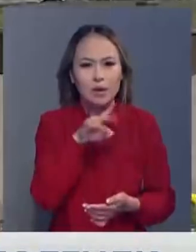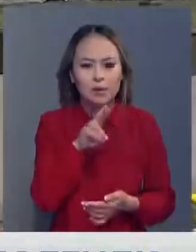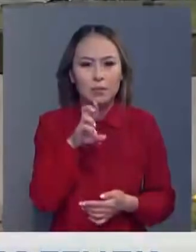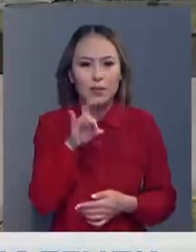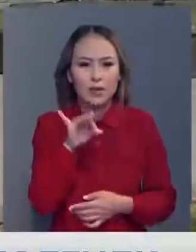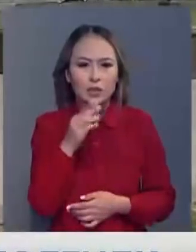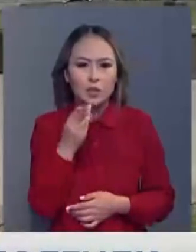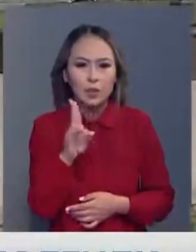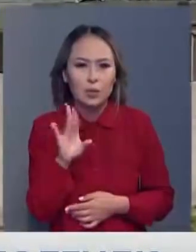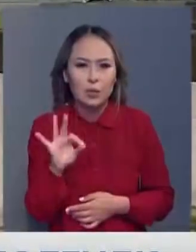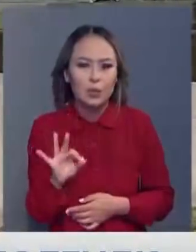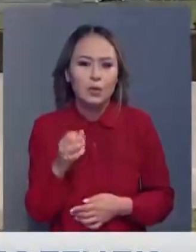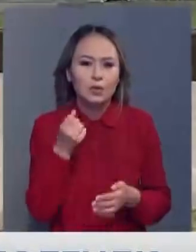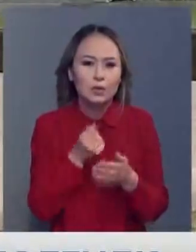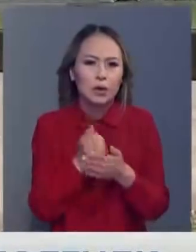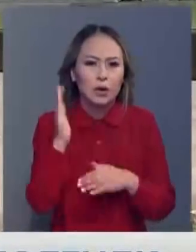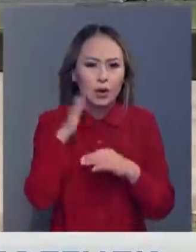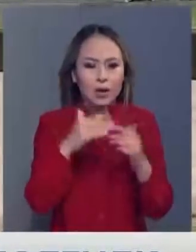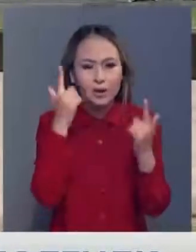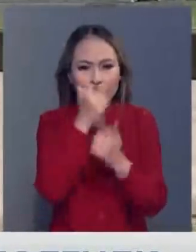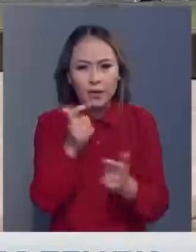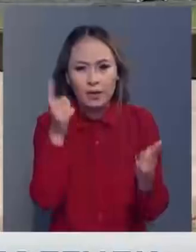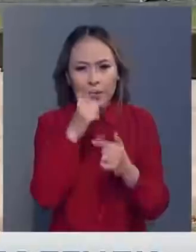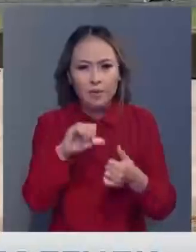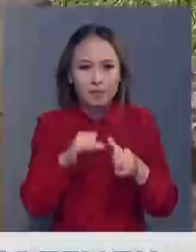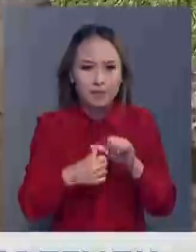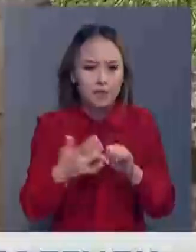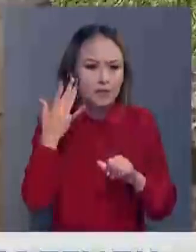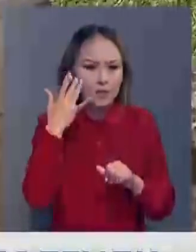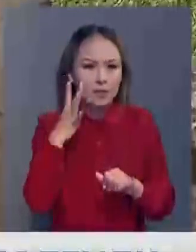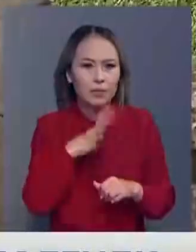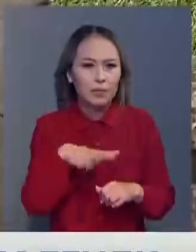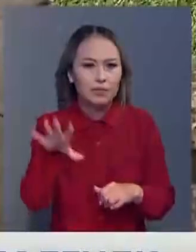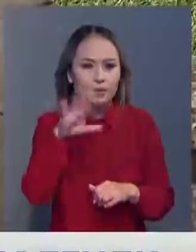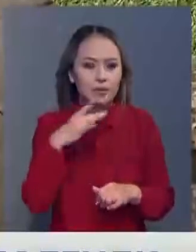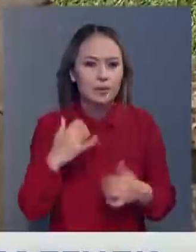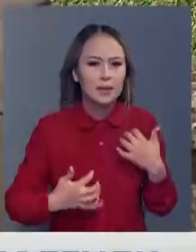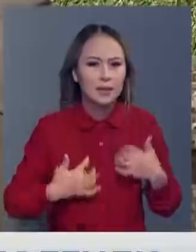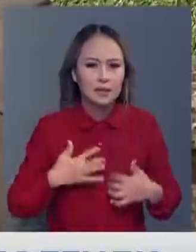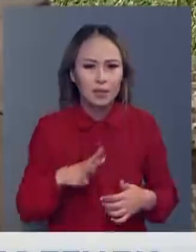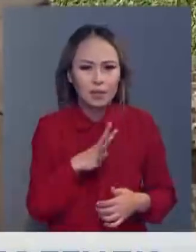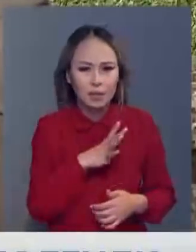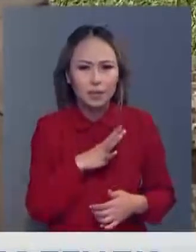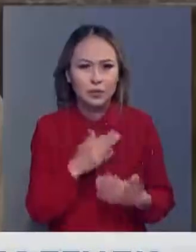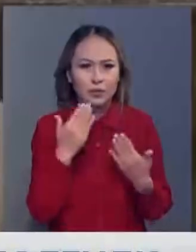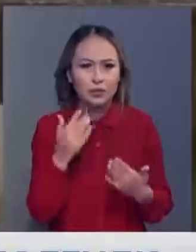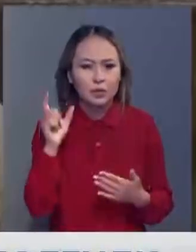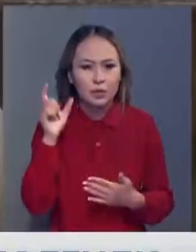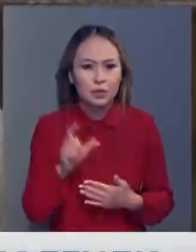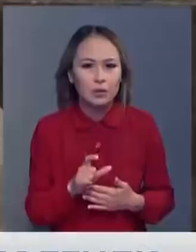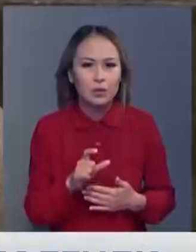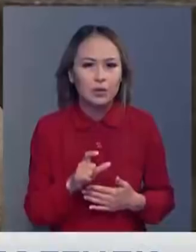Таң ала кеуімнен қаз қарайғанша ақпарат таратты, талған жоқ ел естімей қалмасын деп жанталасты. Сол әріптесіміз бүгін